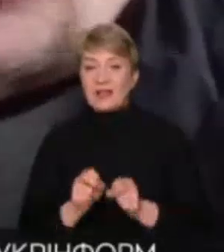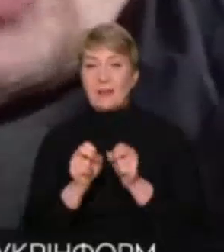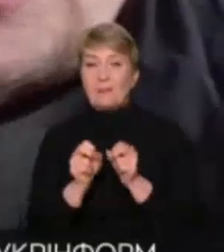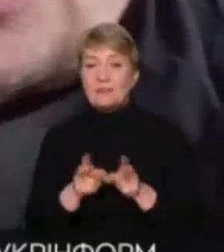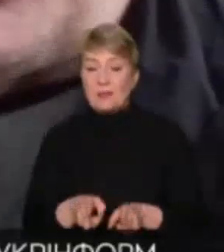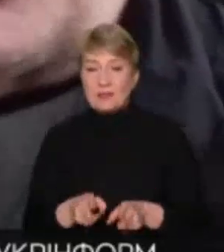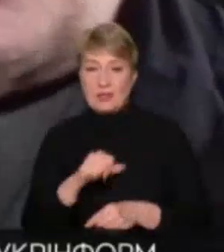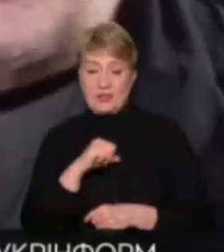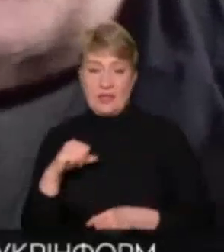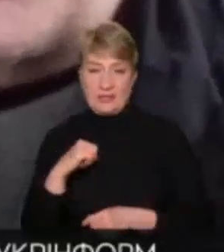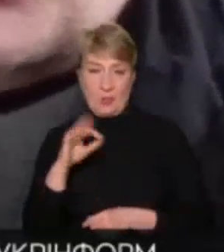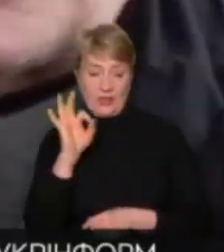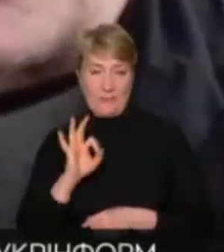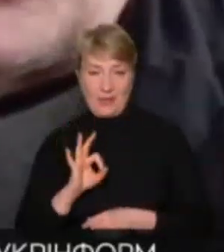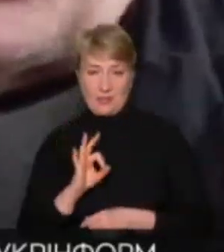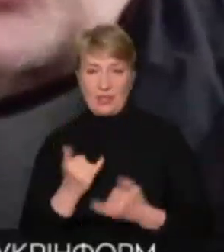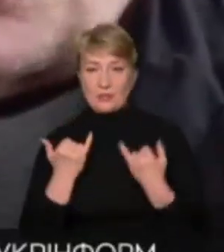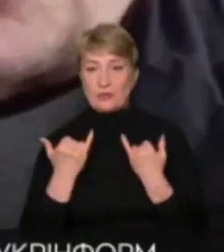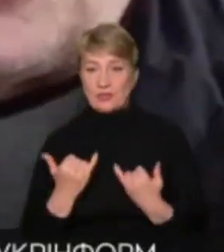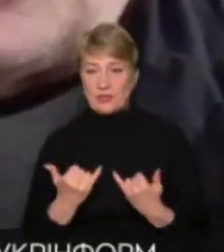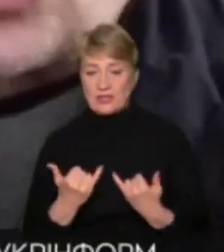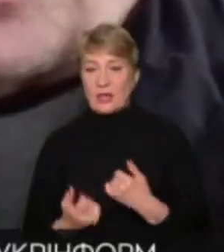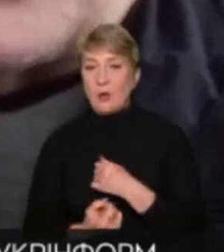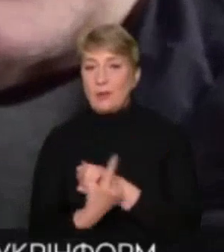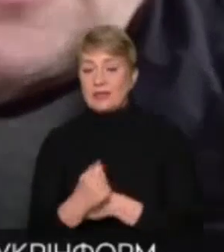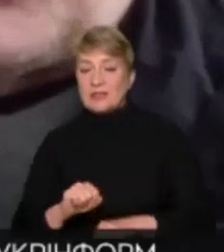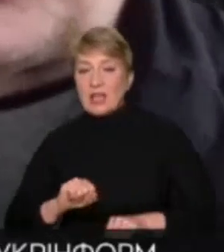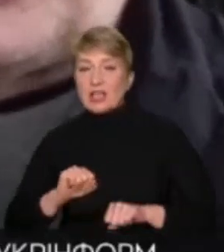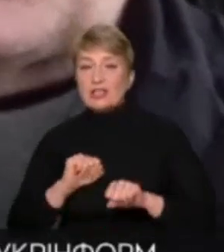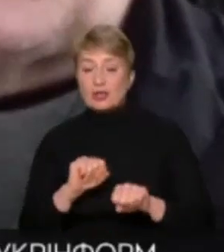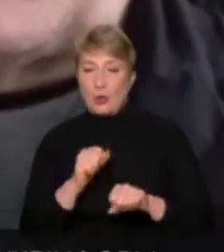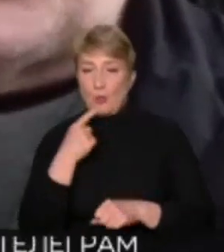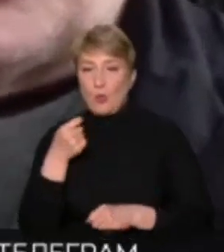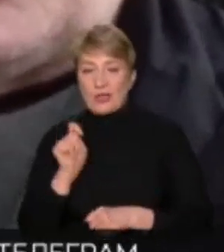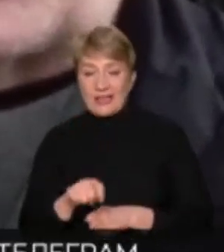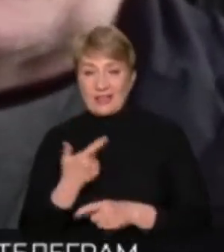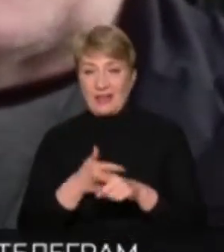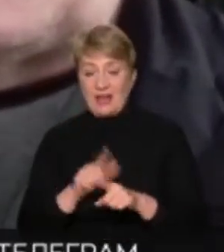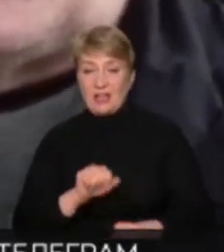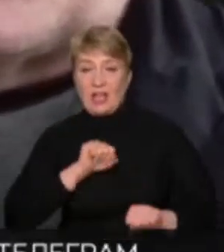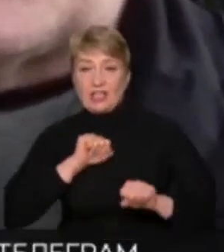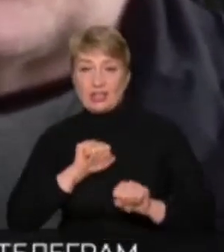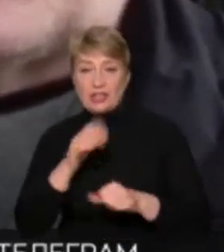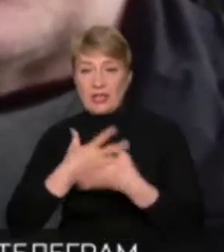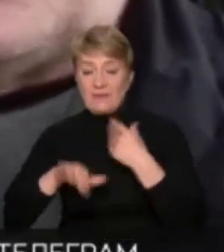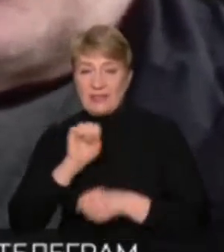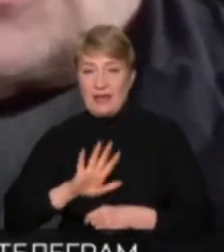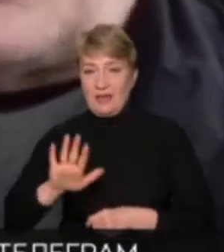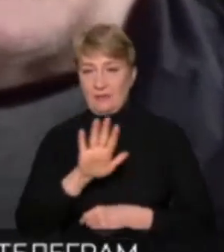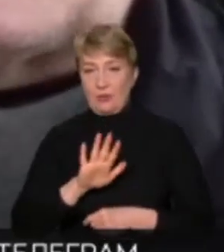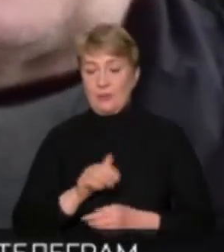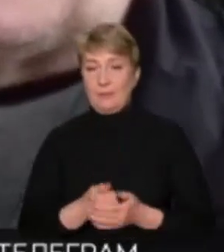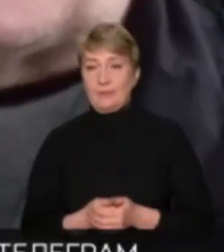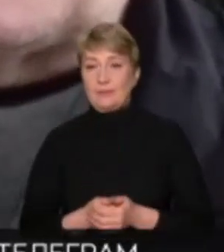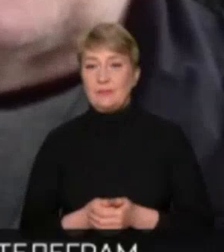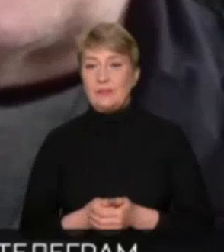для самої Німеччини, що зараз Україна стає щитом для всієї Європи, взагалі для всього цивілізованого світу проти цієї ординської навали. Так,